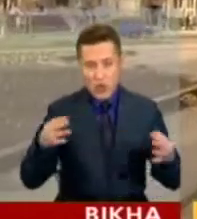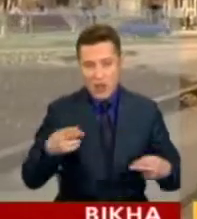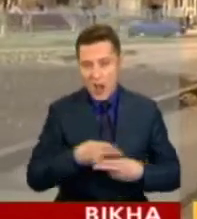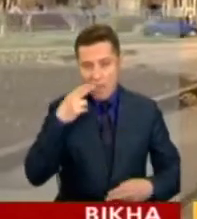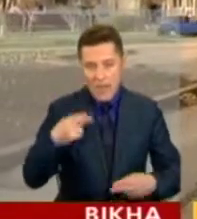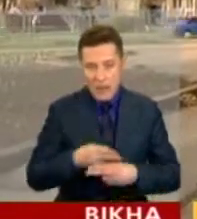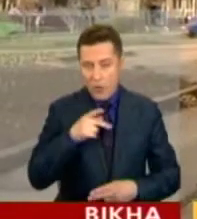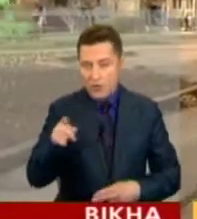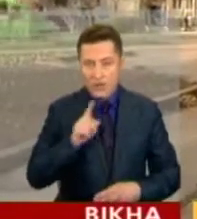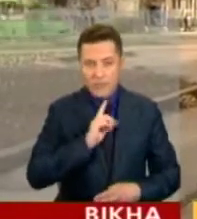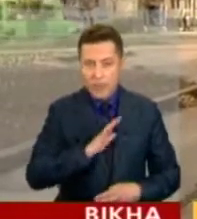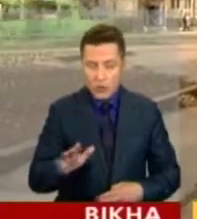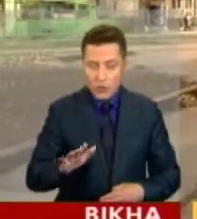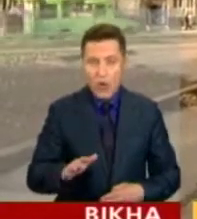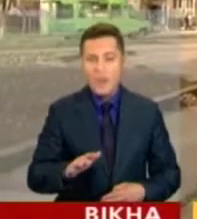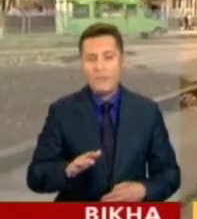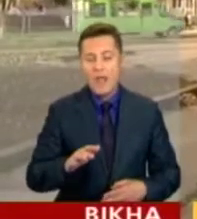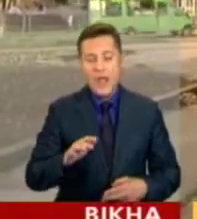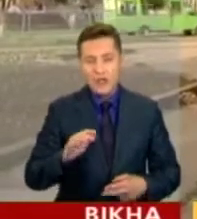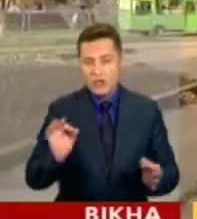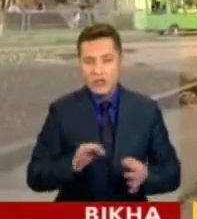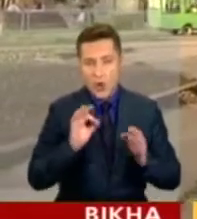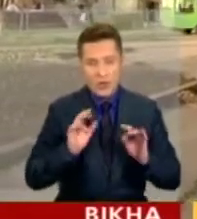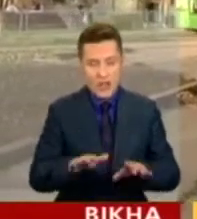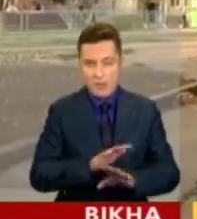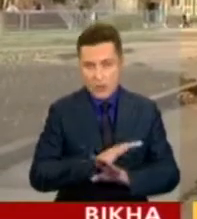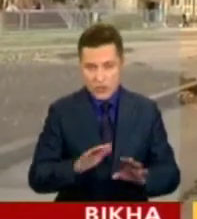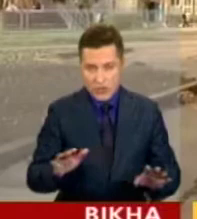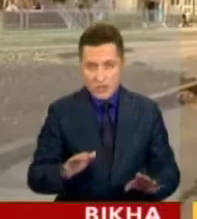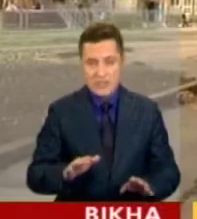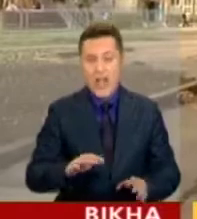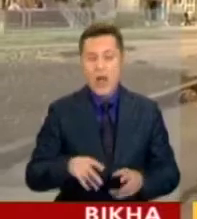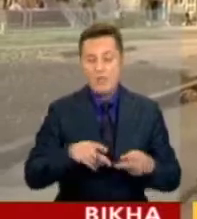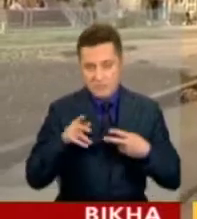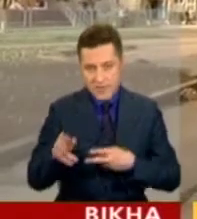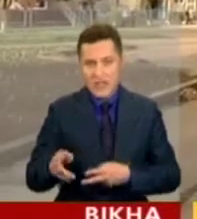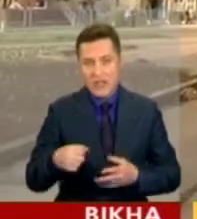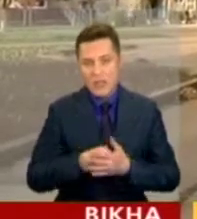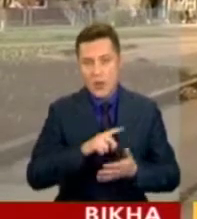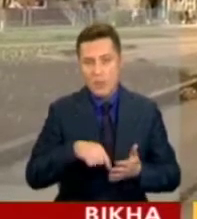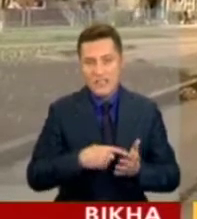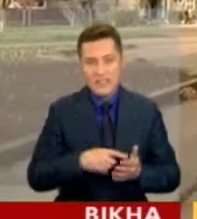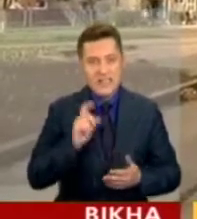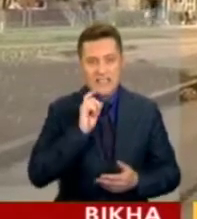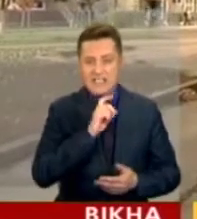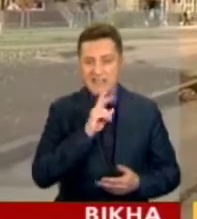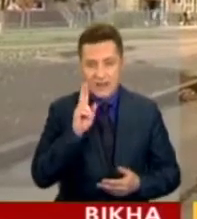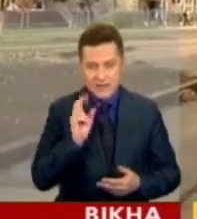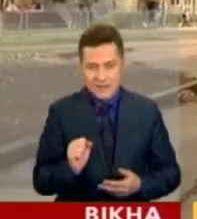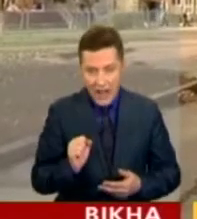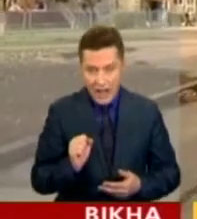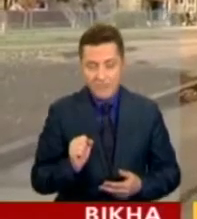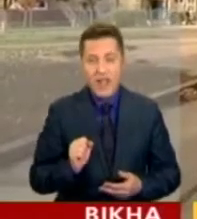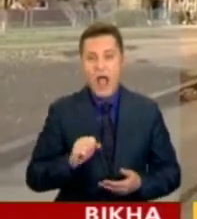було, жодна антитерористична операція проти них не провелася. Вони спокійно добралися до міста Сіверська. Втім, як мені відомо,